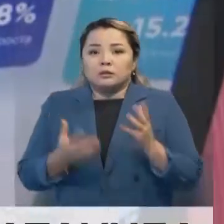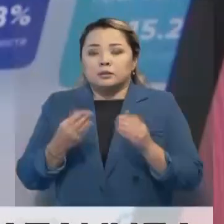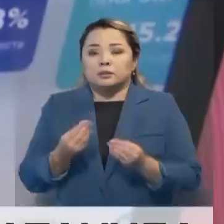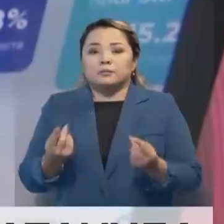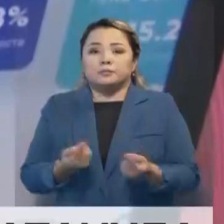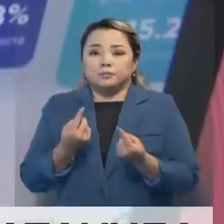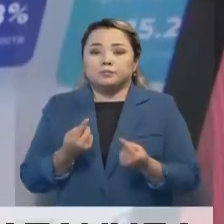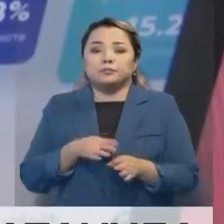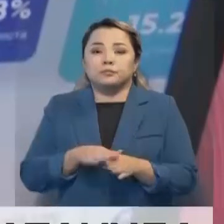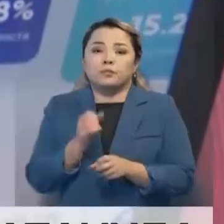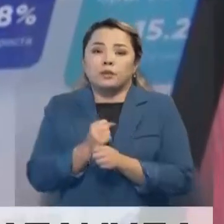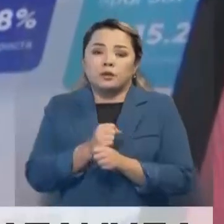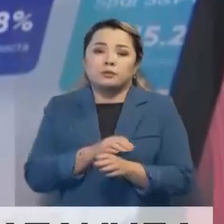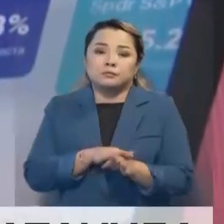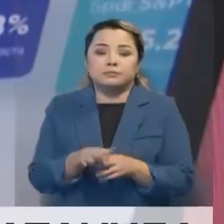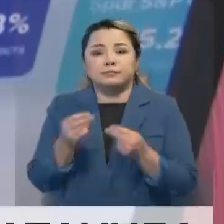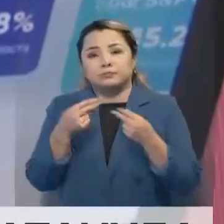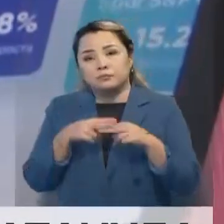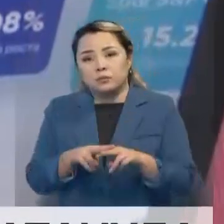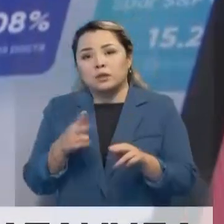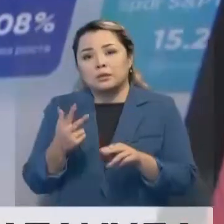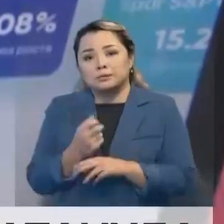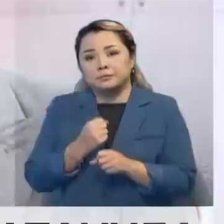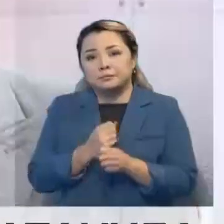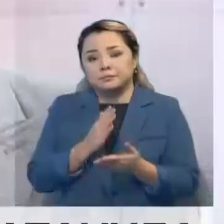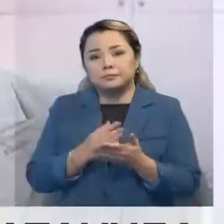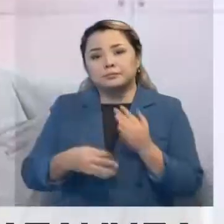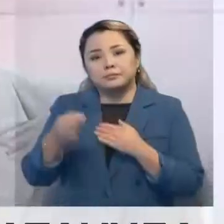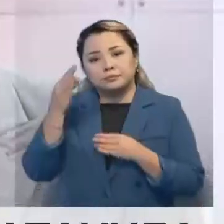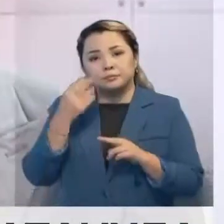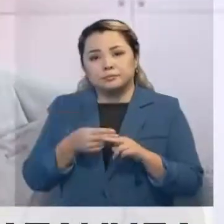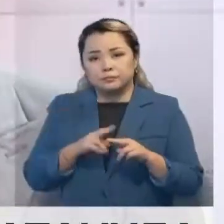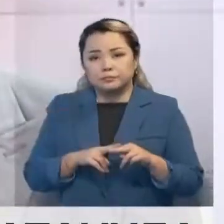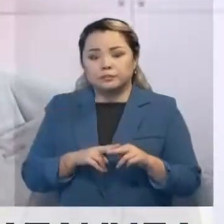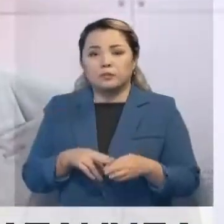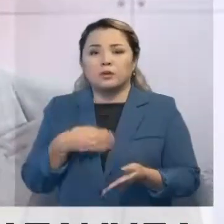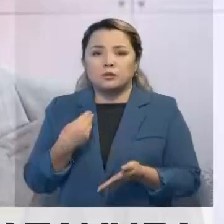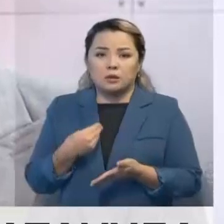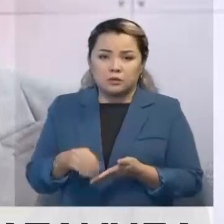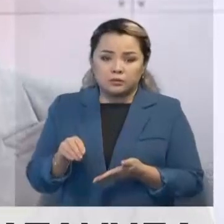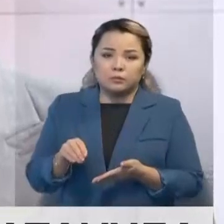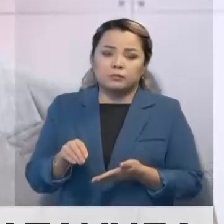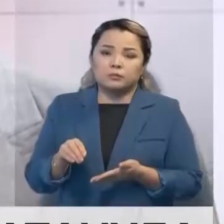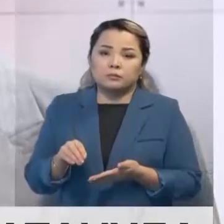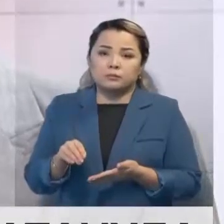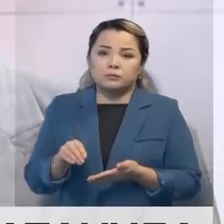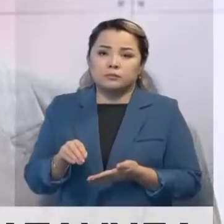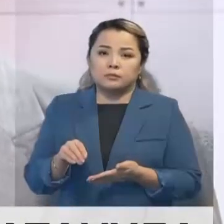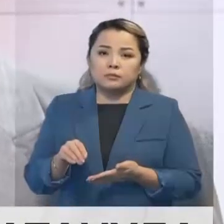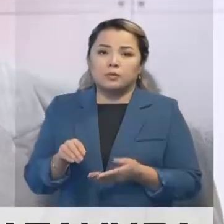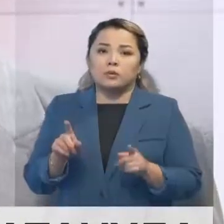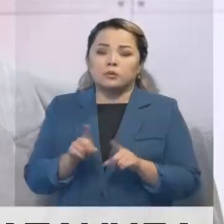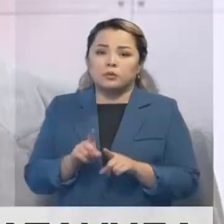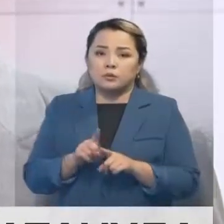оңай задание орындау керек болды. Аударымды 3 рет жасадым есімде. Сатып алу ол да